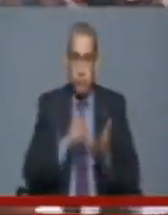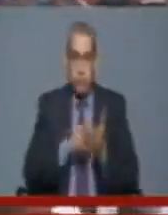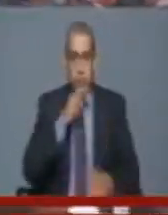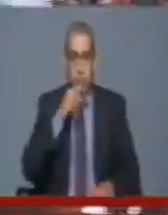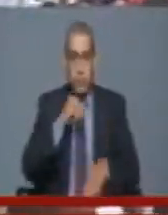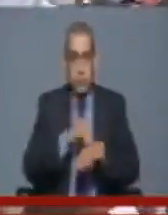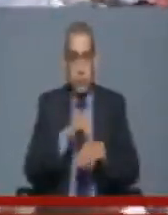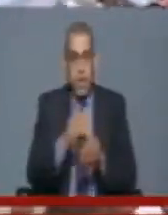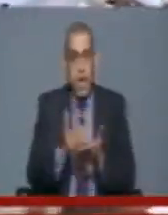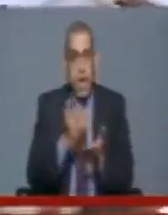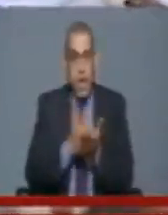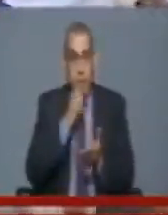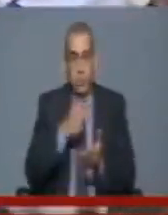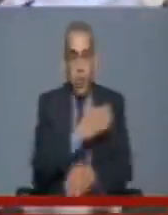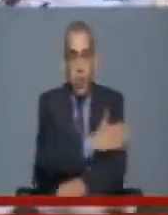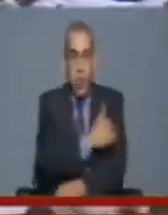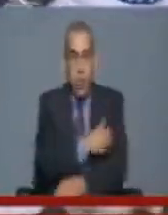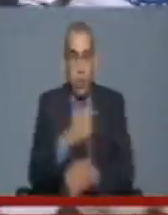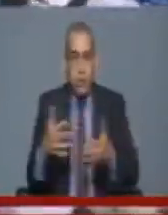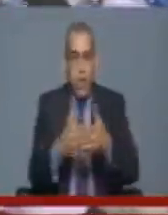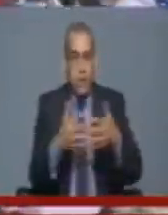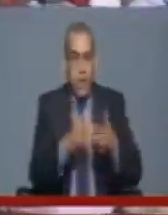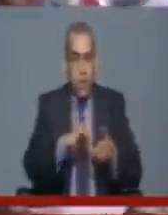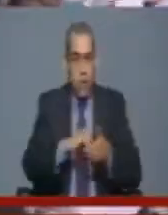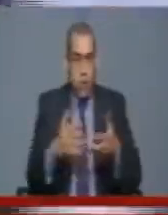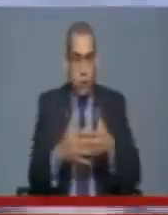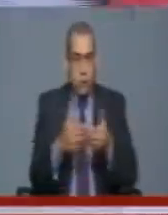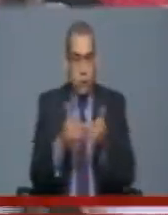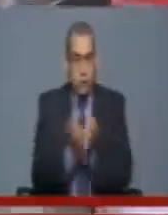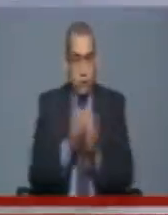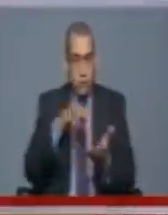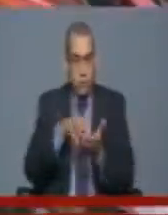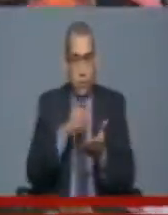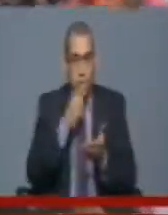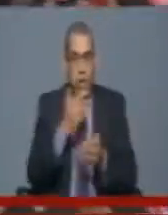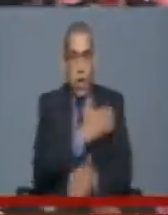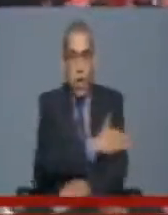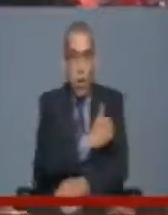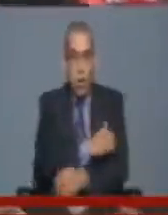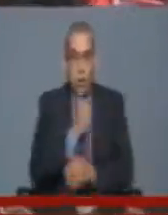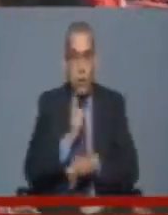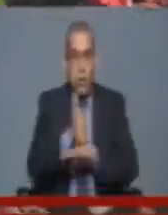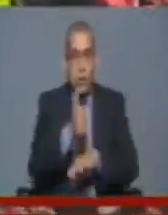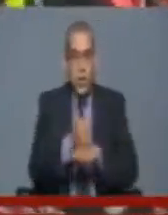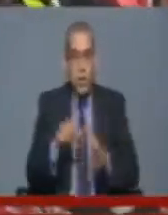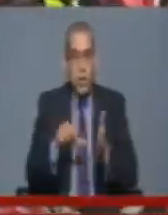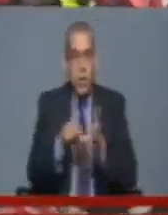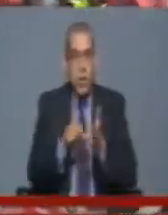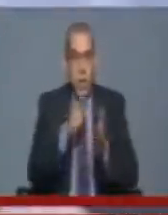وجهها لأعضاء التحالف الوطني للعمل الأهلي التنموي وأيضا أعضاء مؤسسات المجتمع